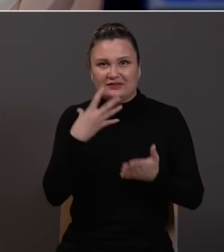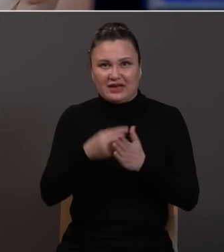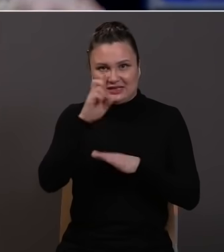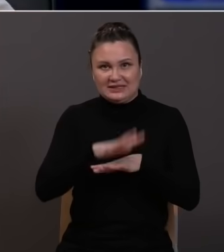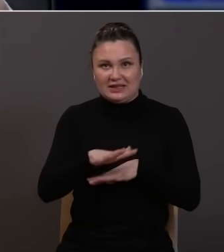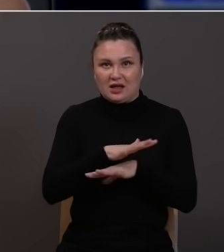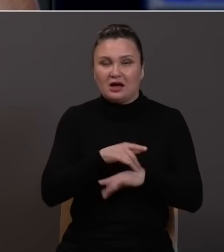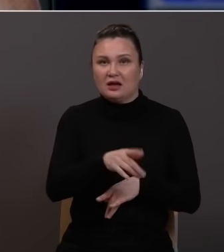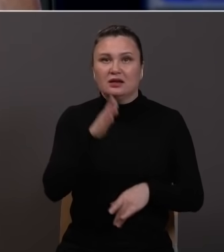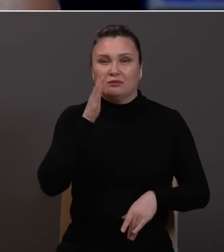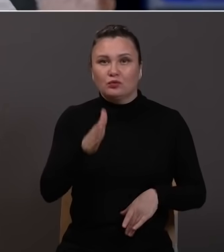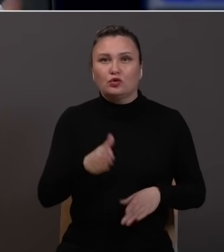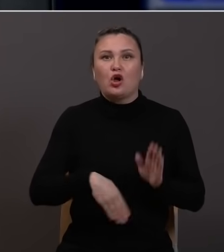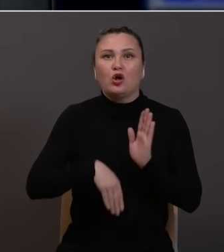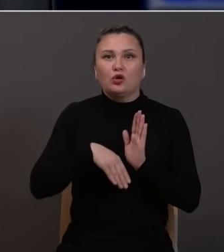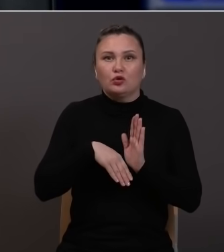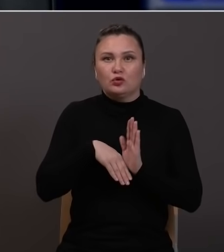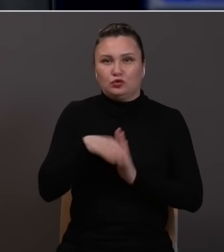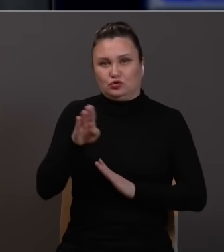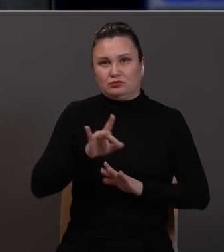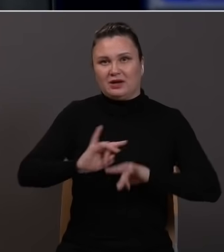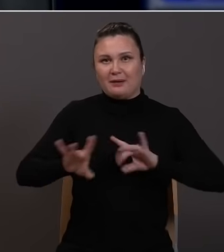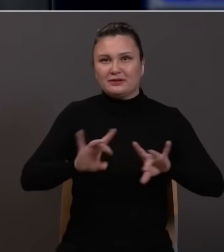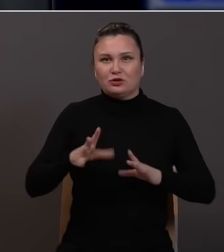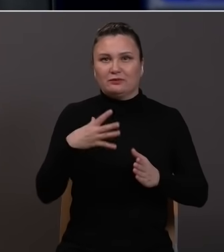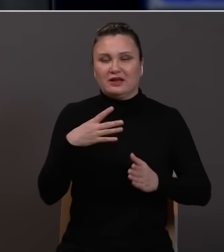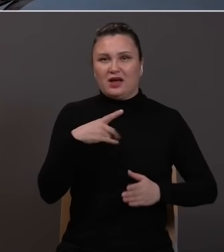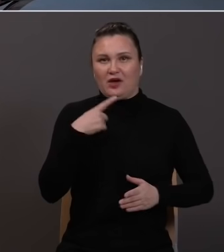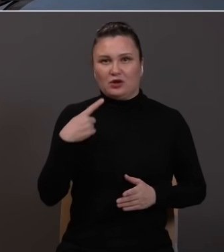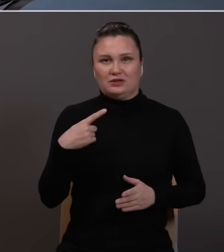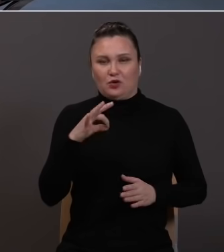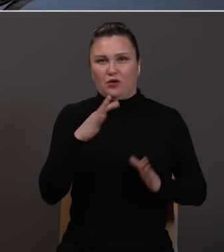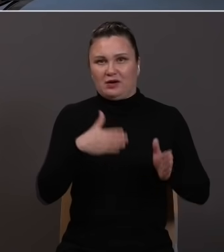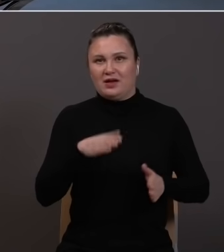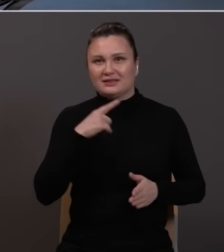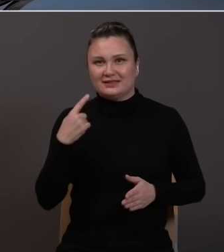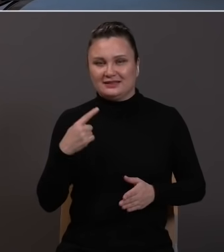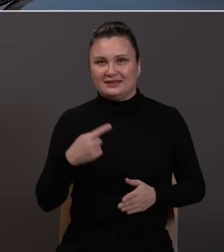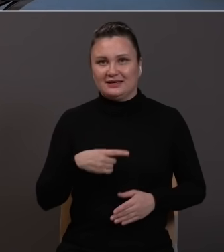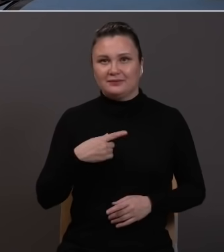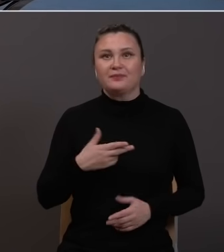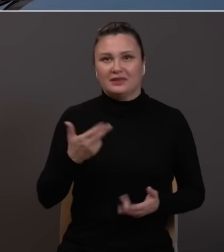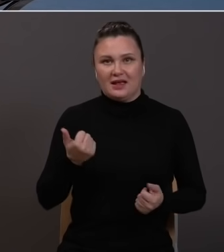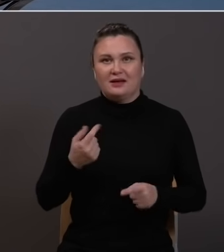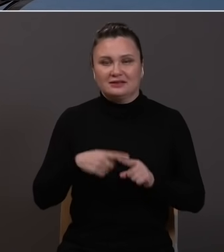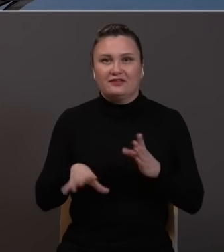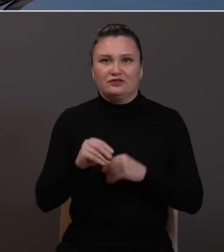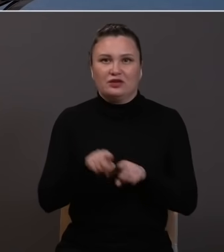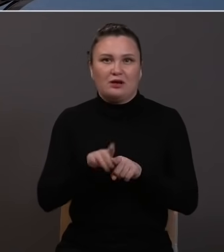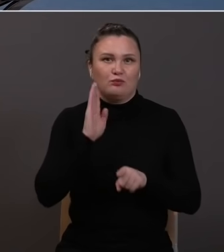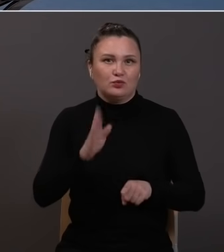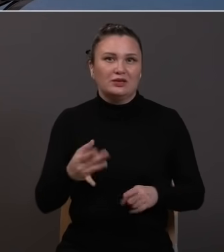странах, станут лучшими амбассадорами России в своей стране. Да, действительно, скорее всего, так и будет.